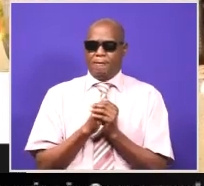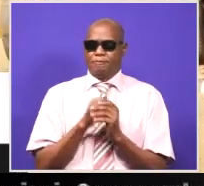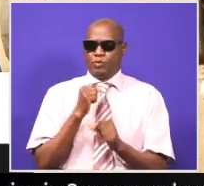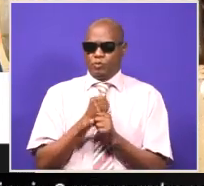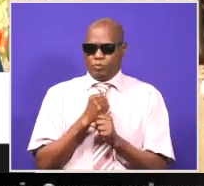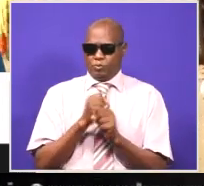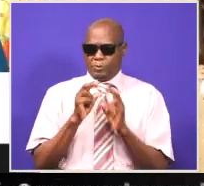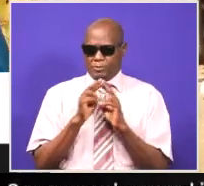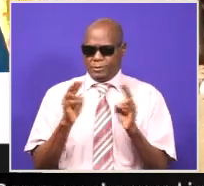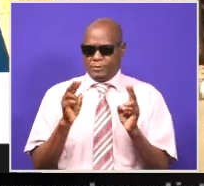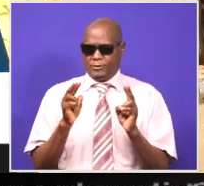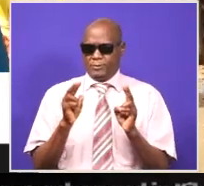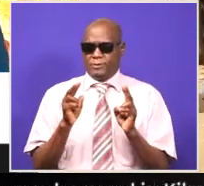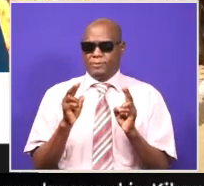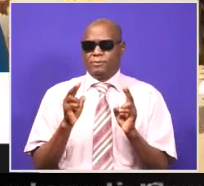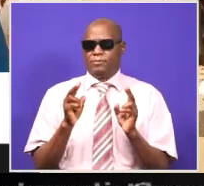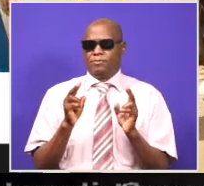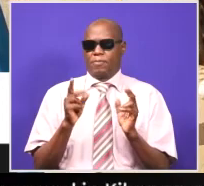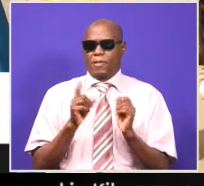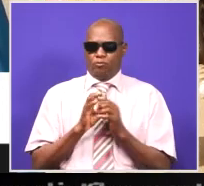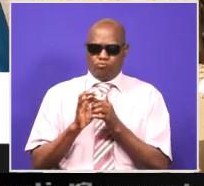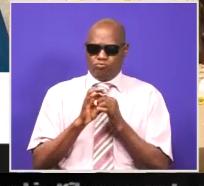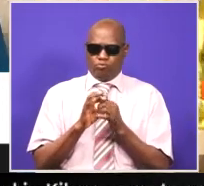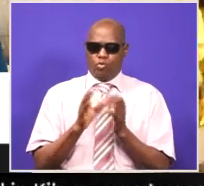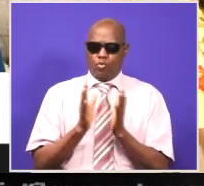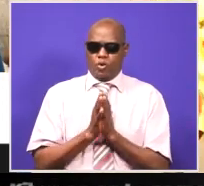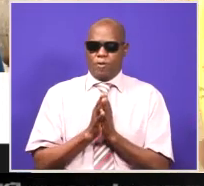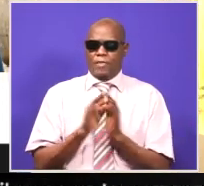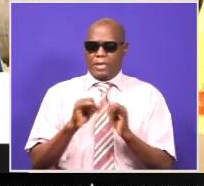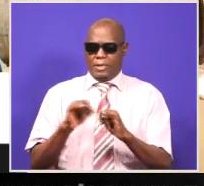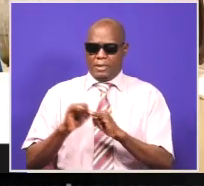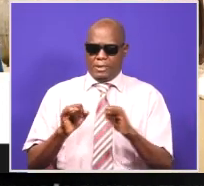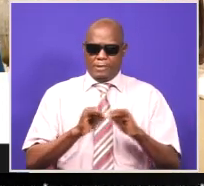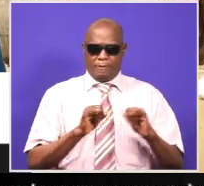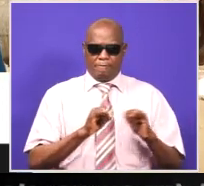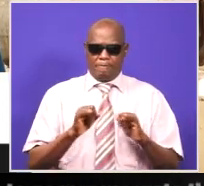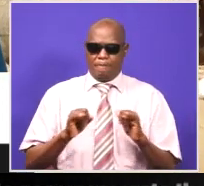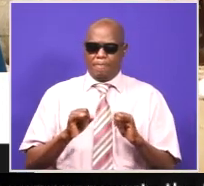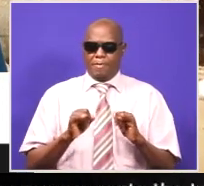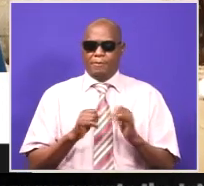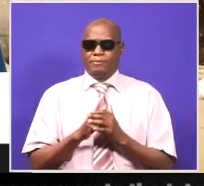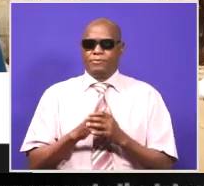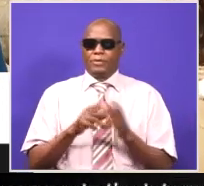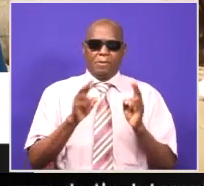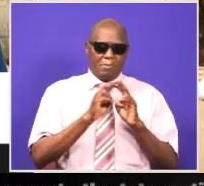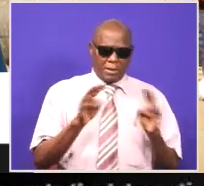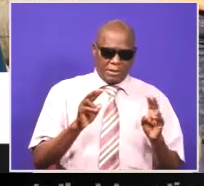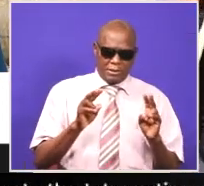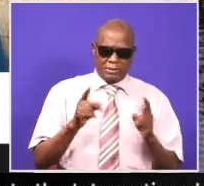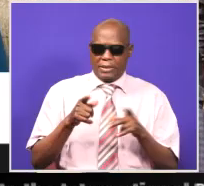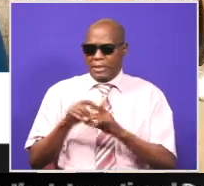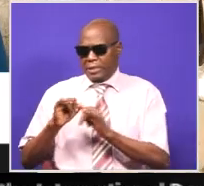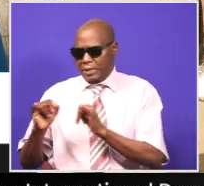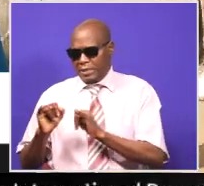peace na ninashirikisha na usafi. Kwa sababu, hakuna mahali kunaweza kuwa na peace na kusikue